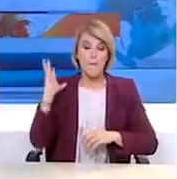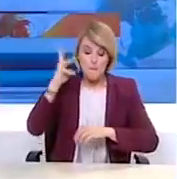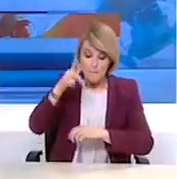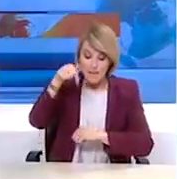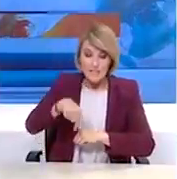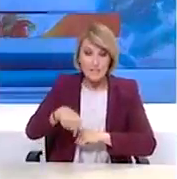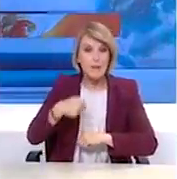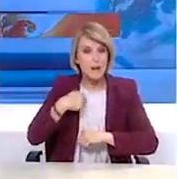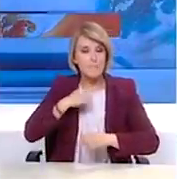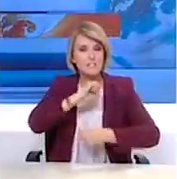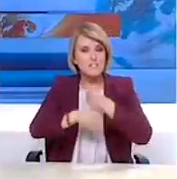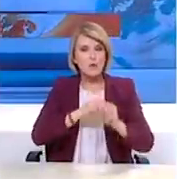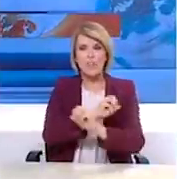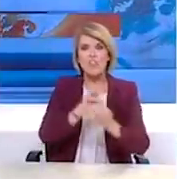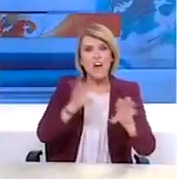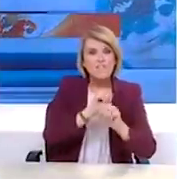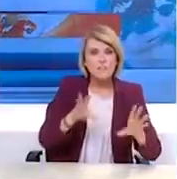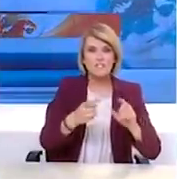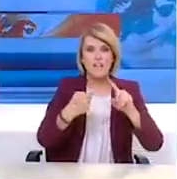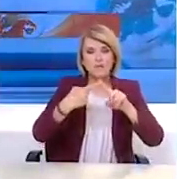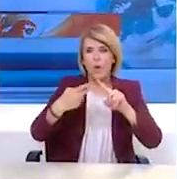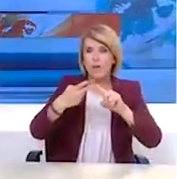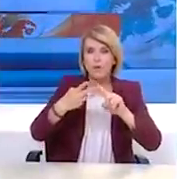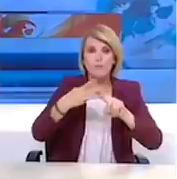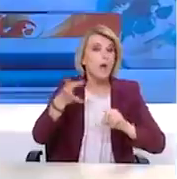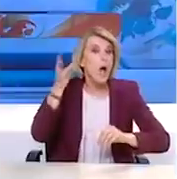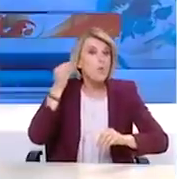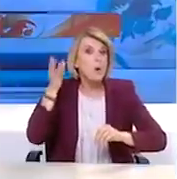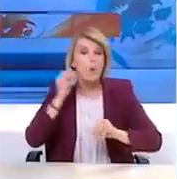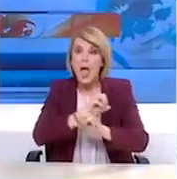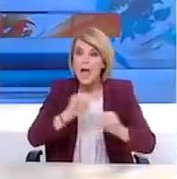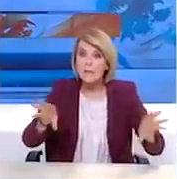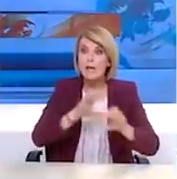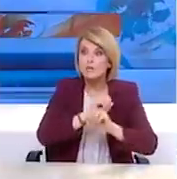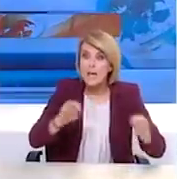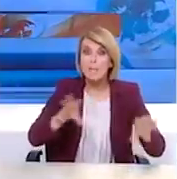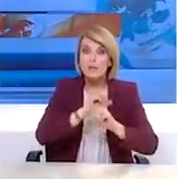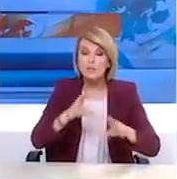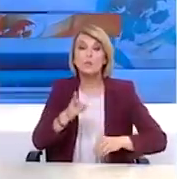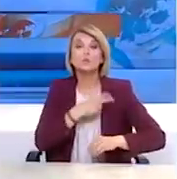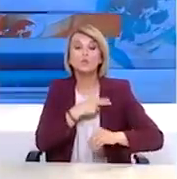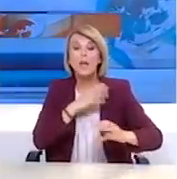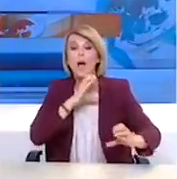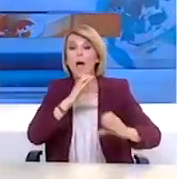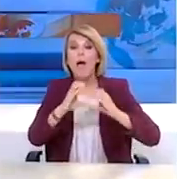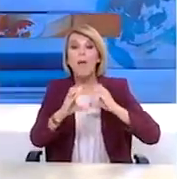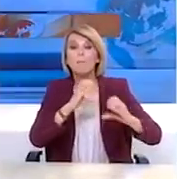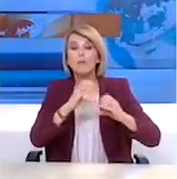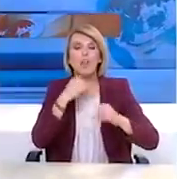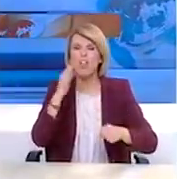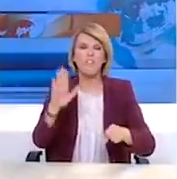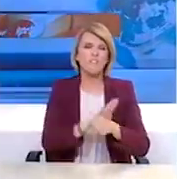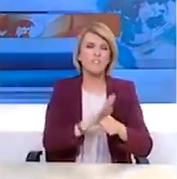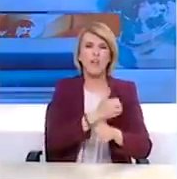οποία έχουμε περάσει στην κοινωνία πιάνουν τόπο και είναι πολύ σημαντικό να συνεχίσουμε αυτή την επικοινωνία. Δεν αρκεί μόνο